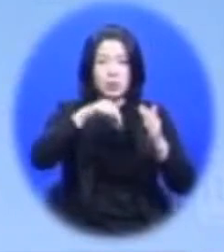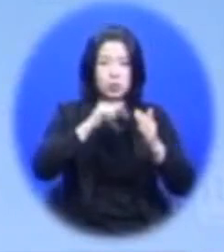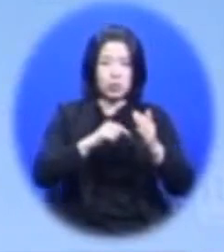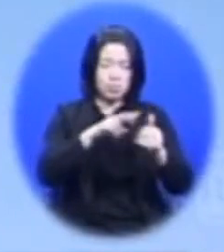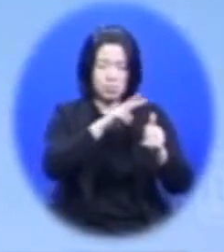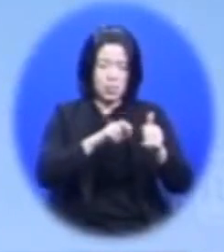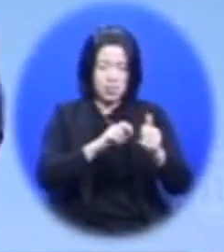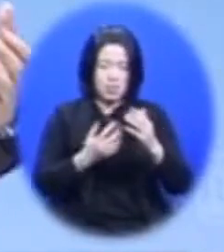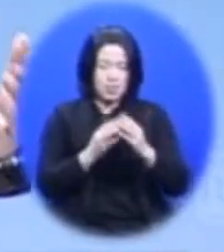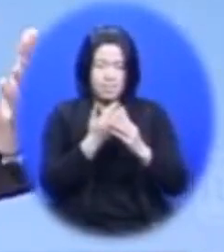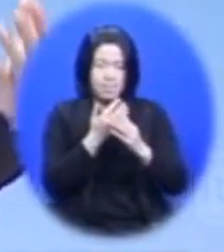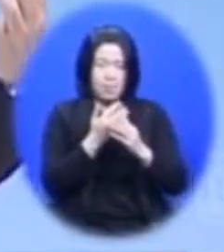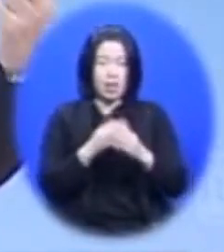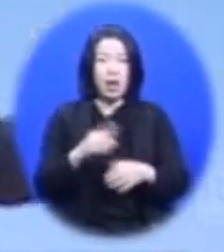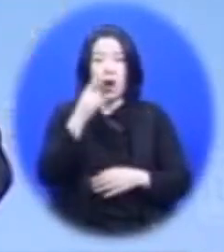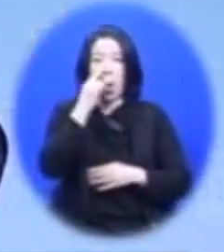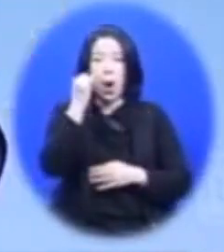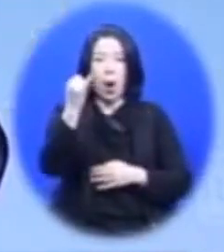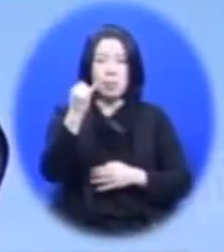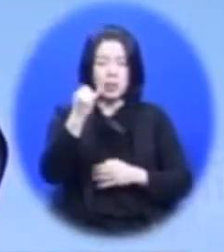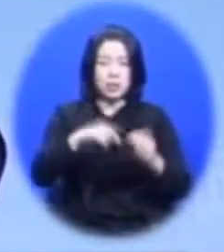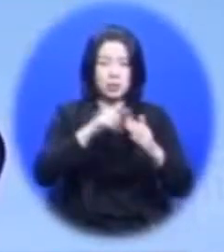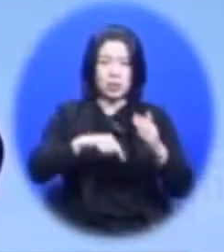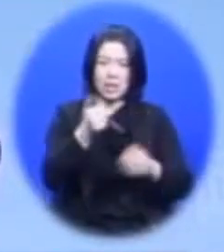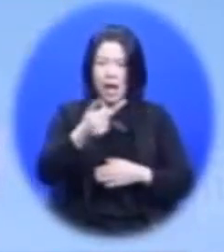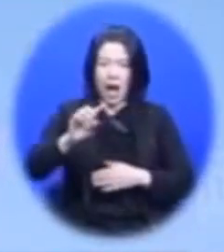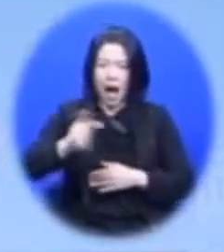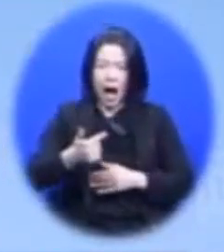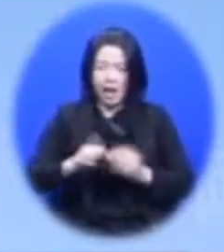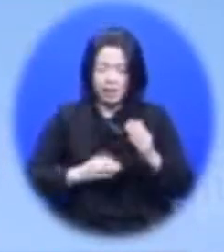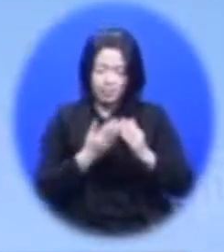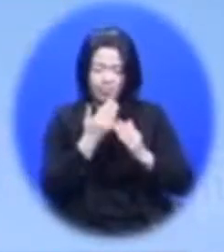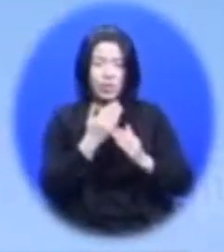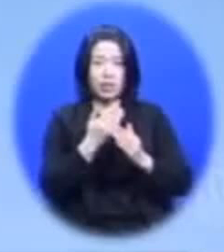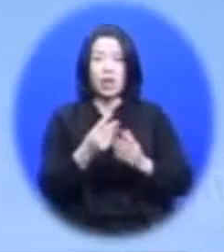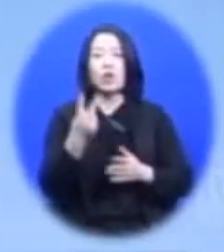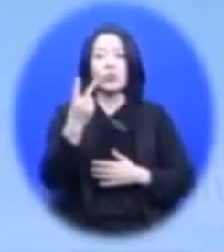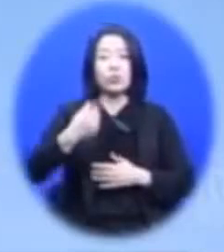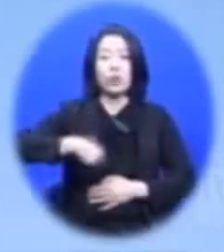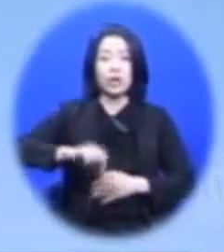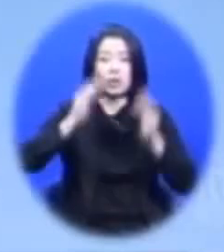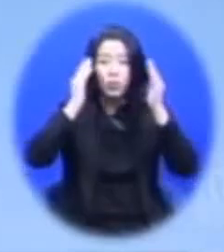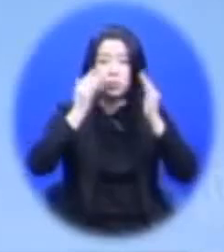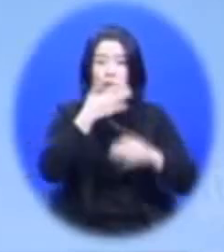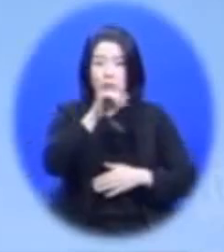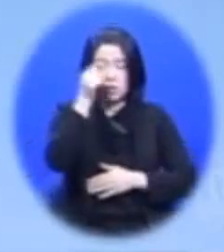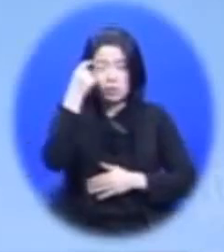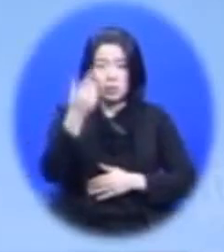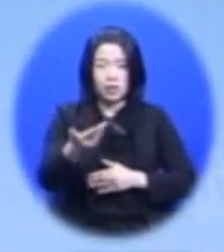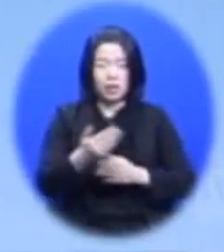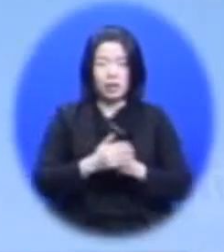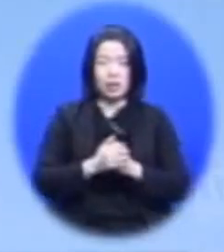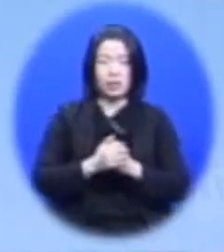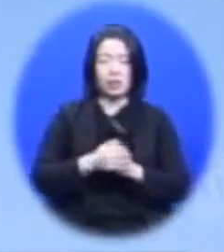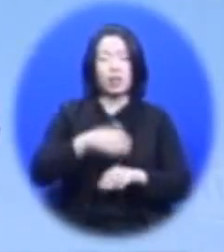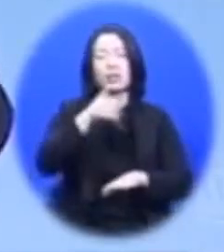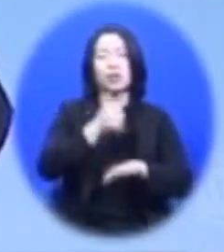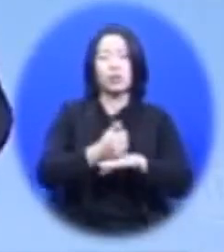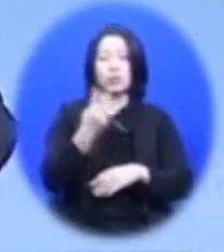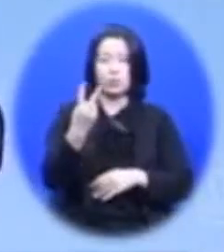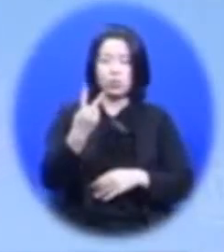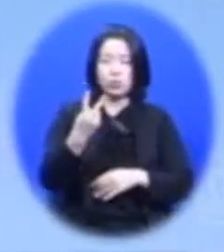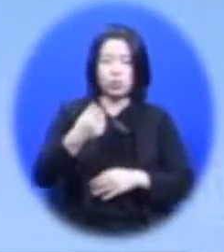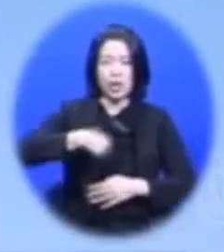이글거려요. 어머니 속에는 한이 이글거려요. 두 아들이 공부할 수 있겠습니까? 결국은 두 아들을